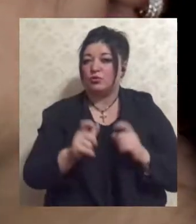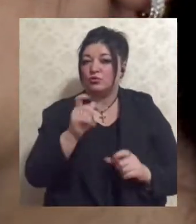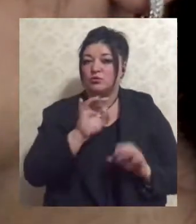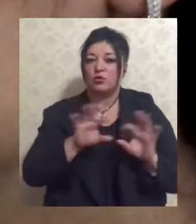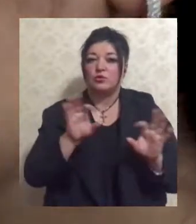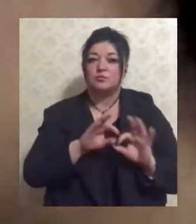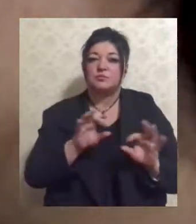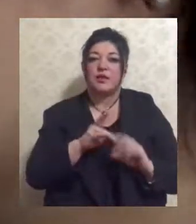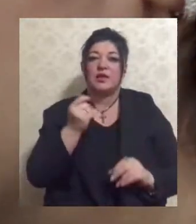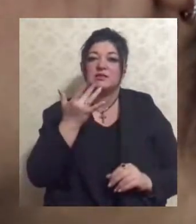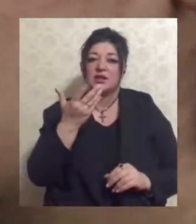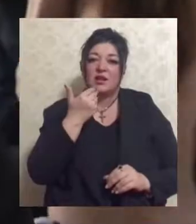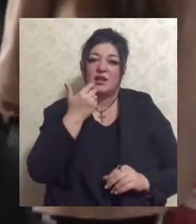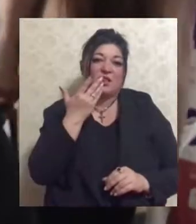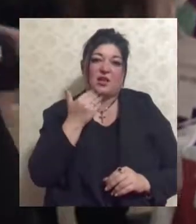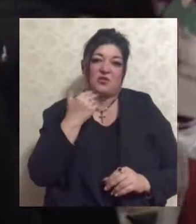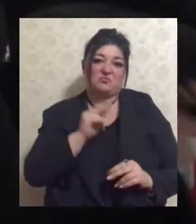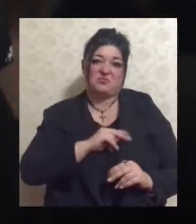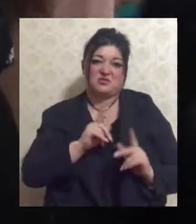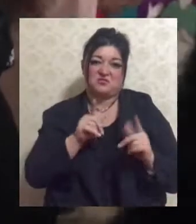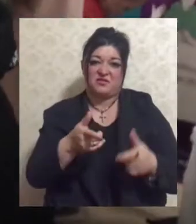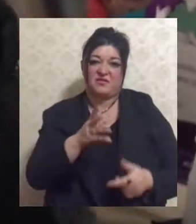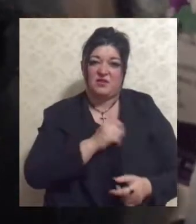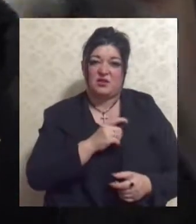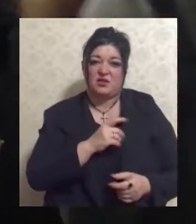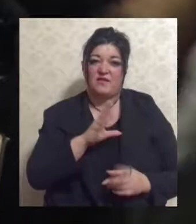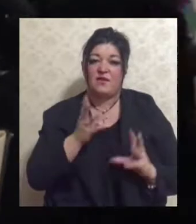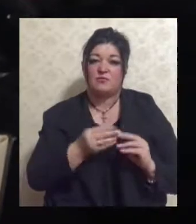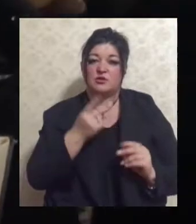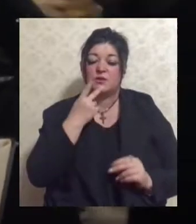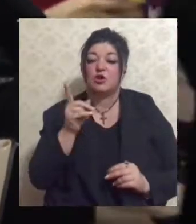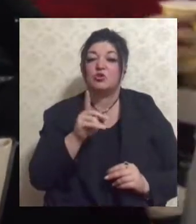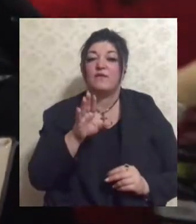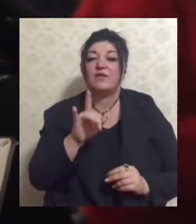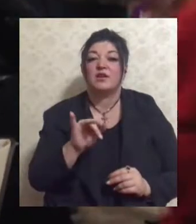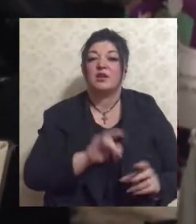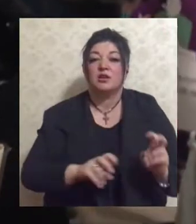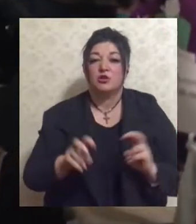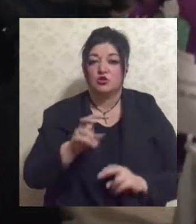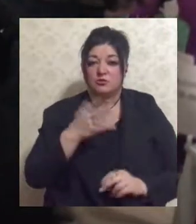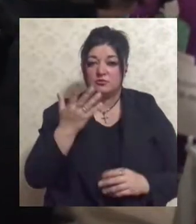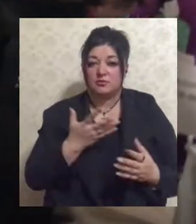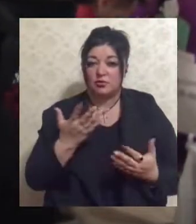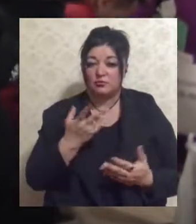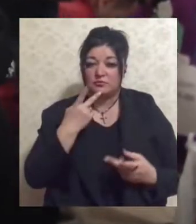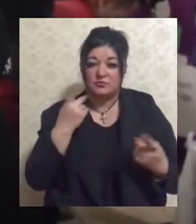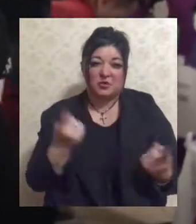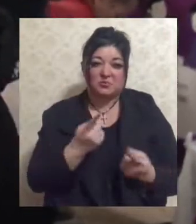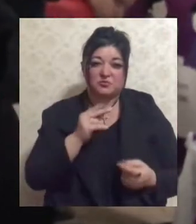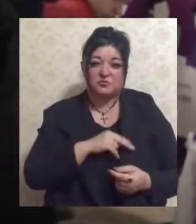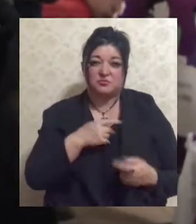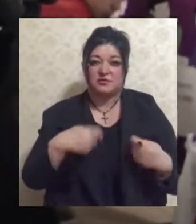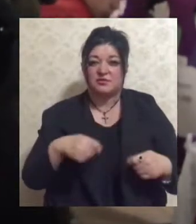наскільки легко працевлаштуватися в Одесі. Вообще, смотря, что вы ищете. Если какую-нибудь обычную работу, типа продавца, то